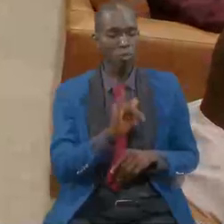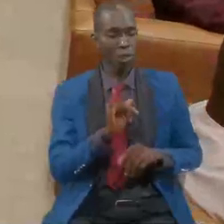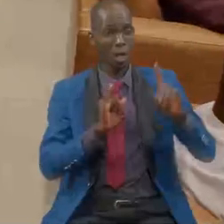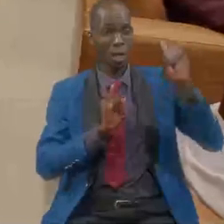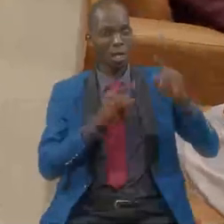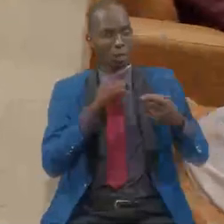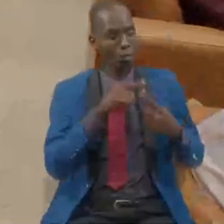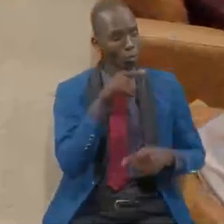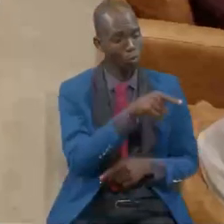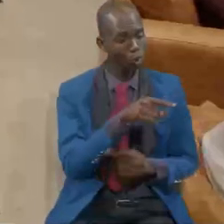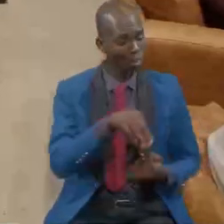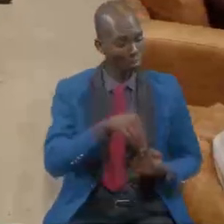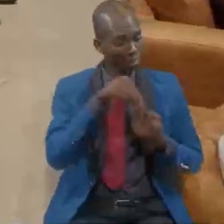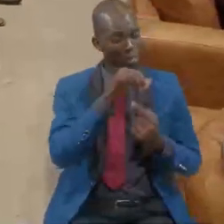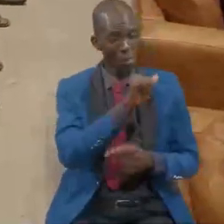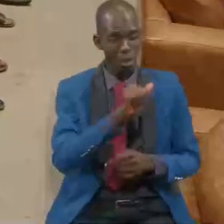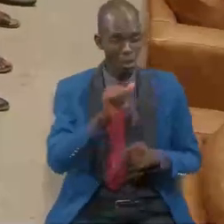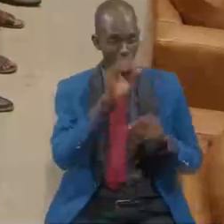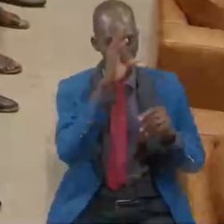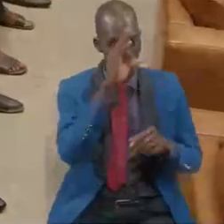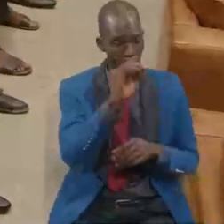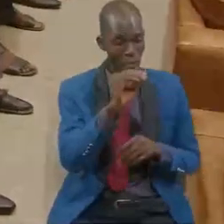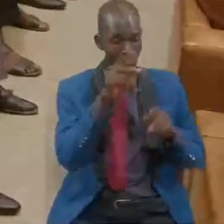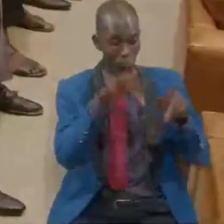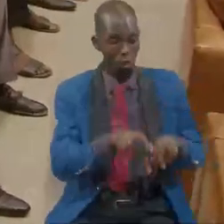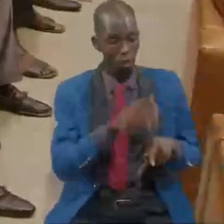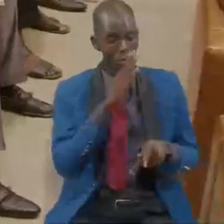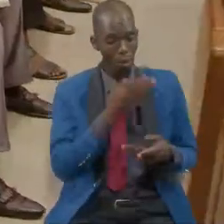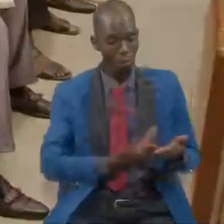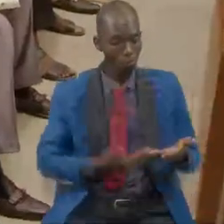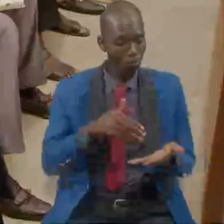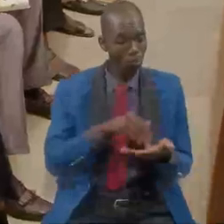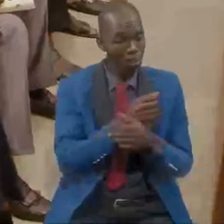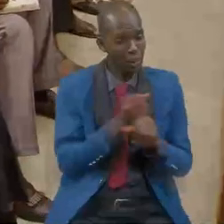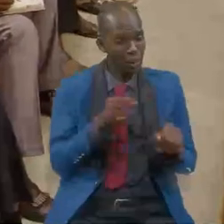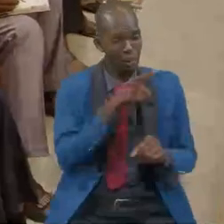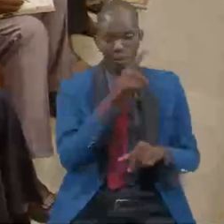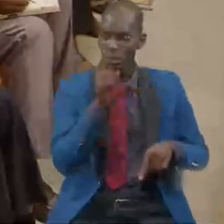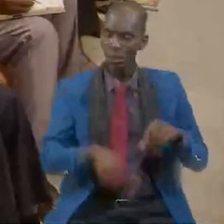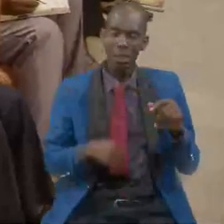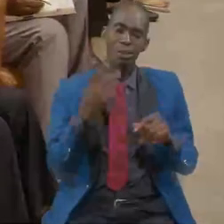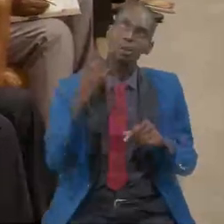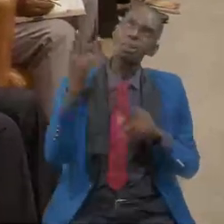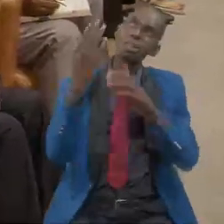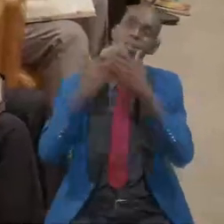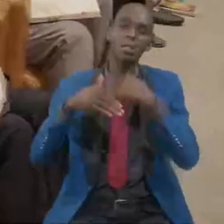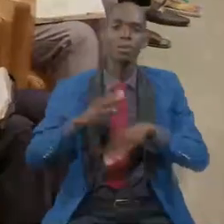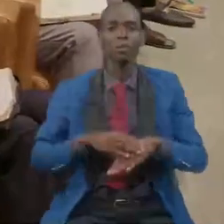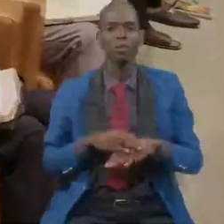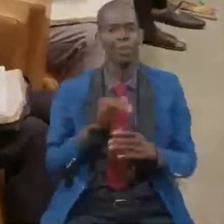le dis, si un homme ne naît de nouveau, il ne peut voir le royaume de Dieu. »